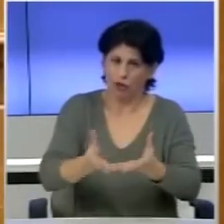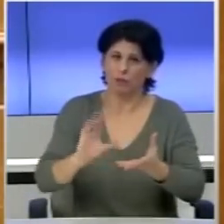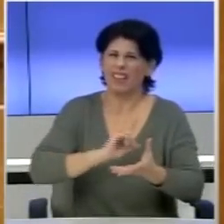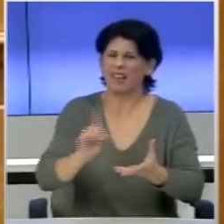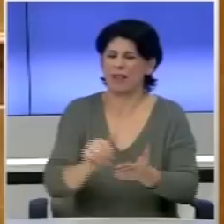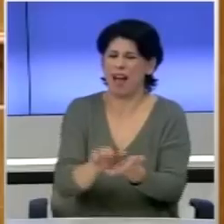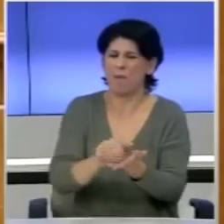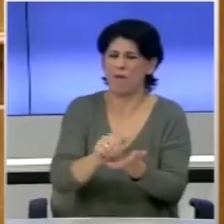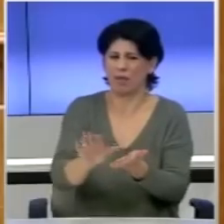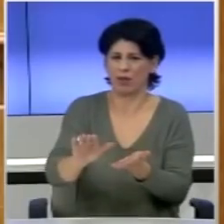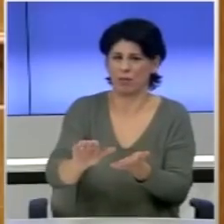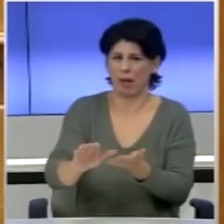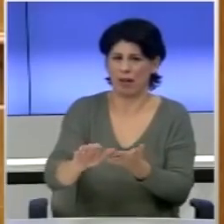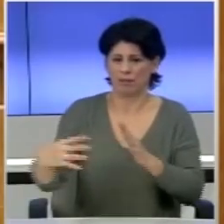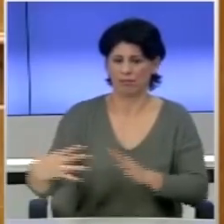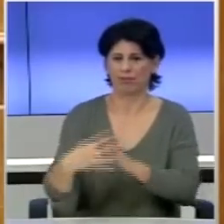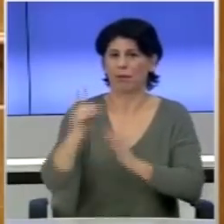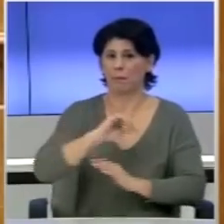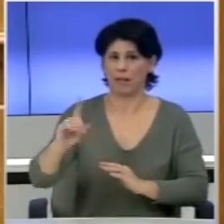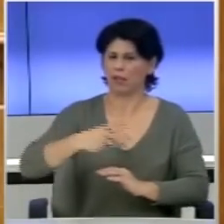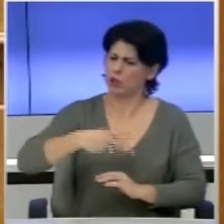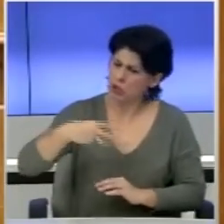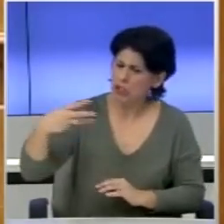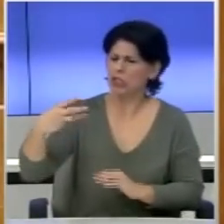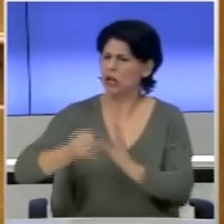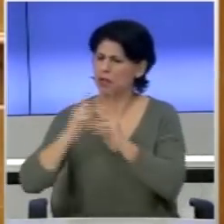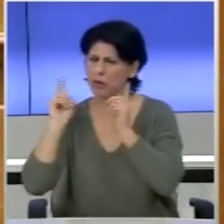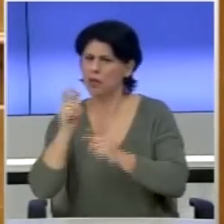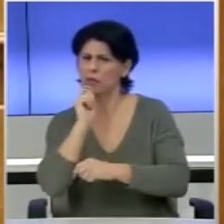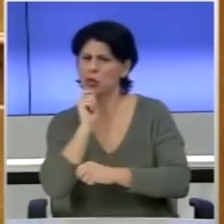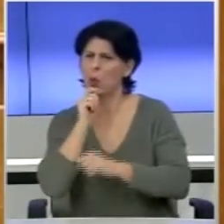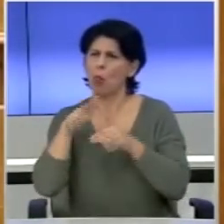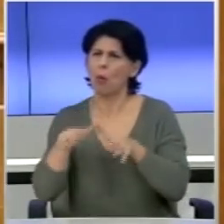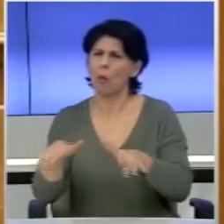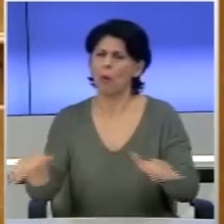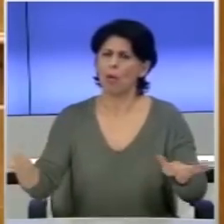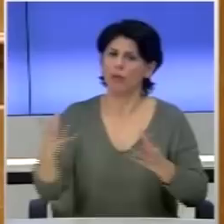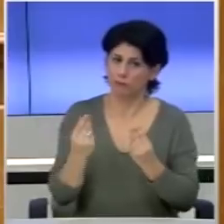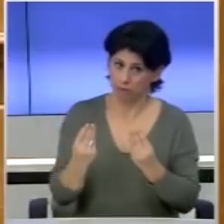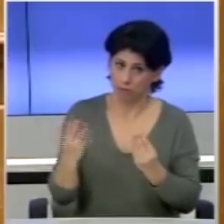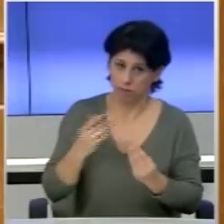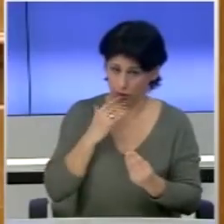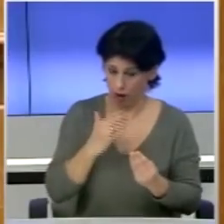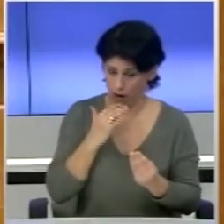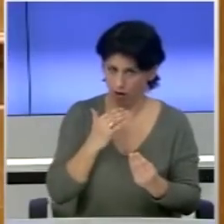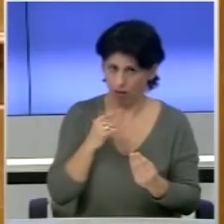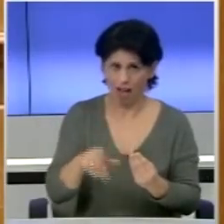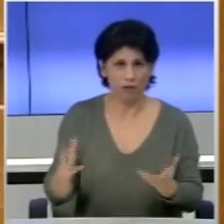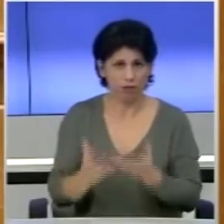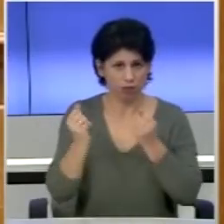οποία μιλάνε ήδη στελέχη της Νέας Δημοκρατίας, του ΣΥΡΙΖΑ, άλλοι διάφοροι δημοσιολογούντες, όχι μόνο δεν σου εξασφαλίζει